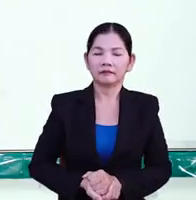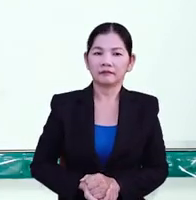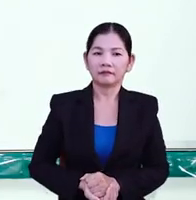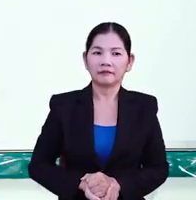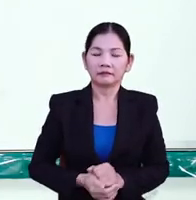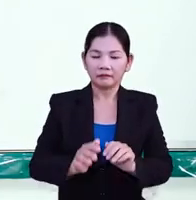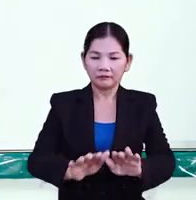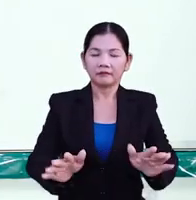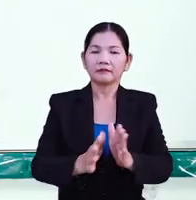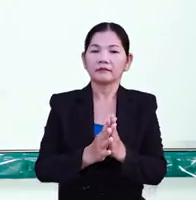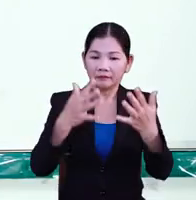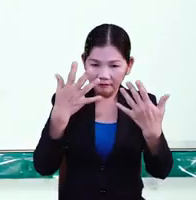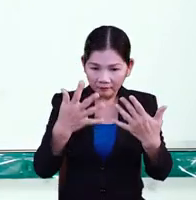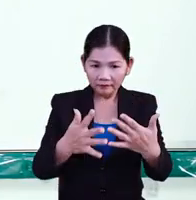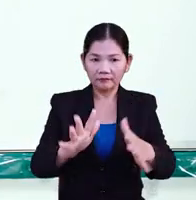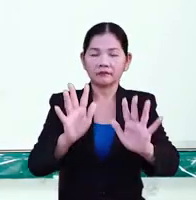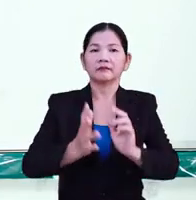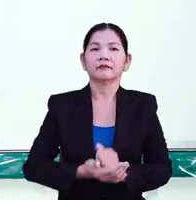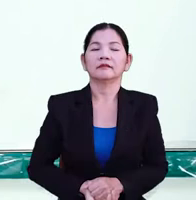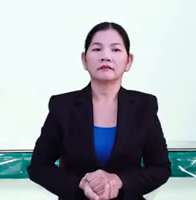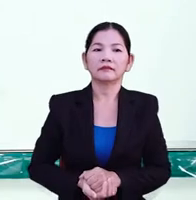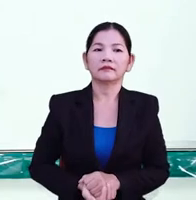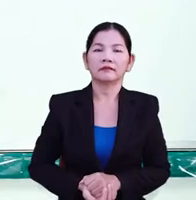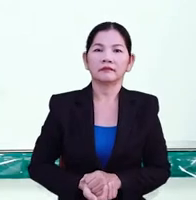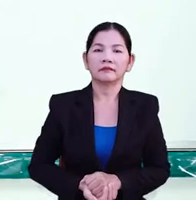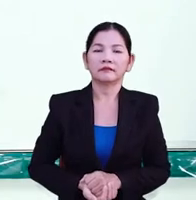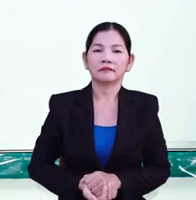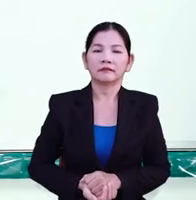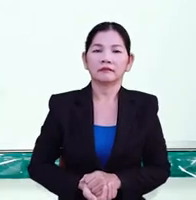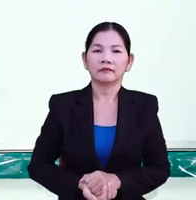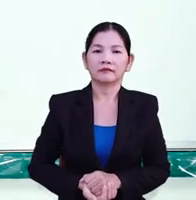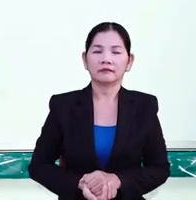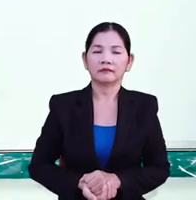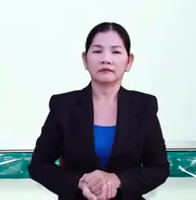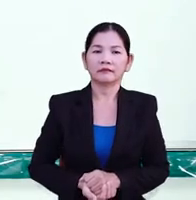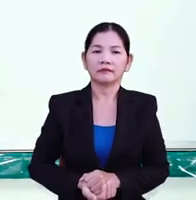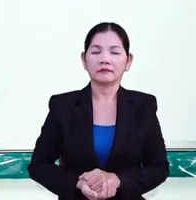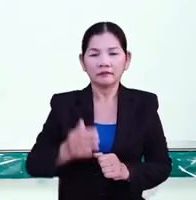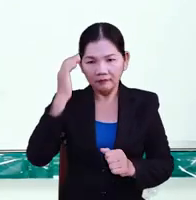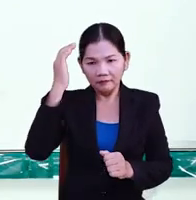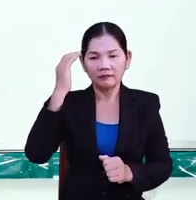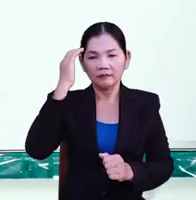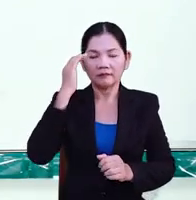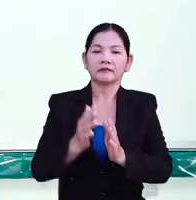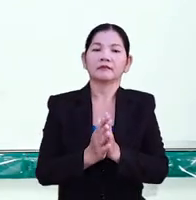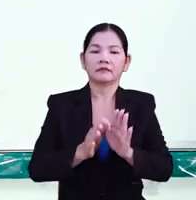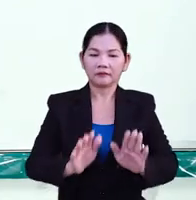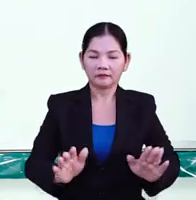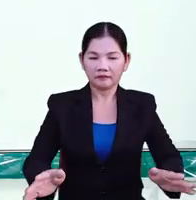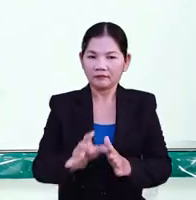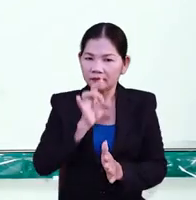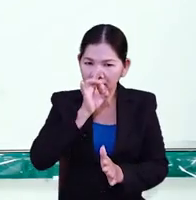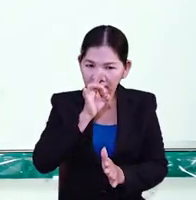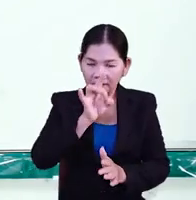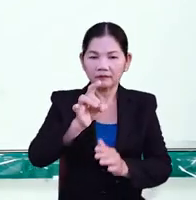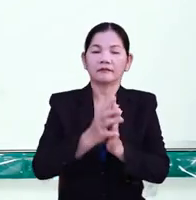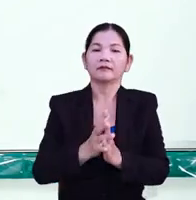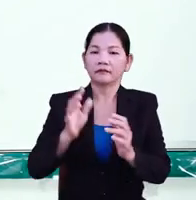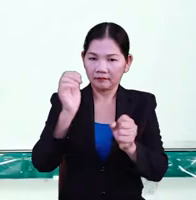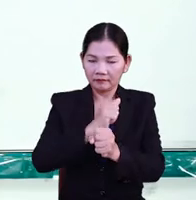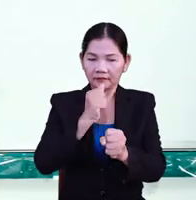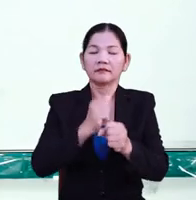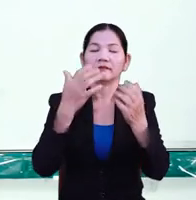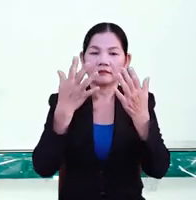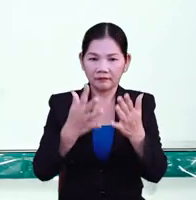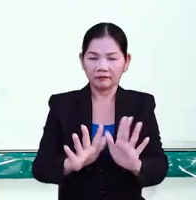កូនកូនបានធ្វើរួចរាល់ហើយឬនៅចាអ្នកគ្រូសង្ឃឹមថាកូនកូនប្រកបជាបានធ្វើរួច